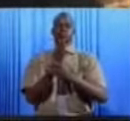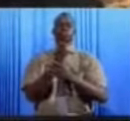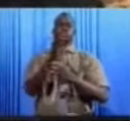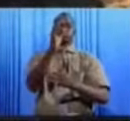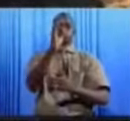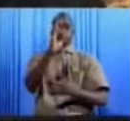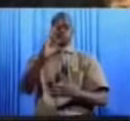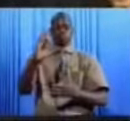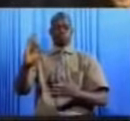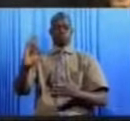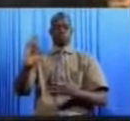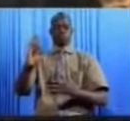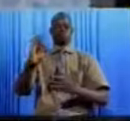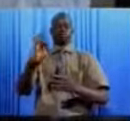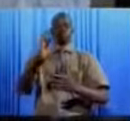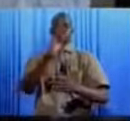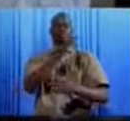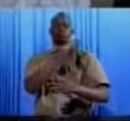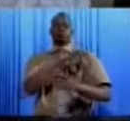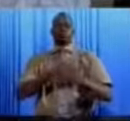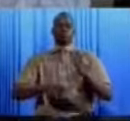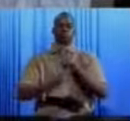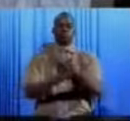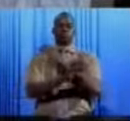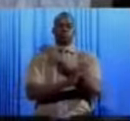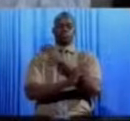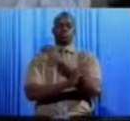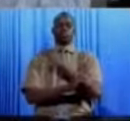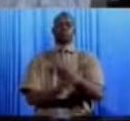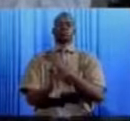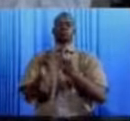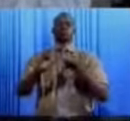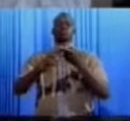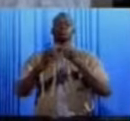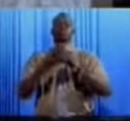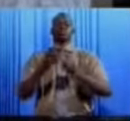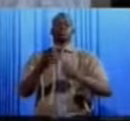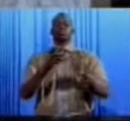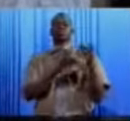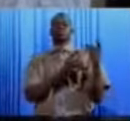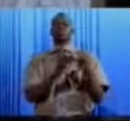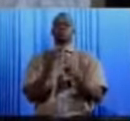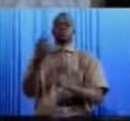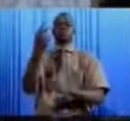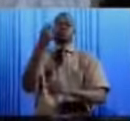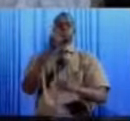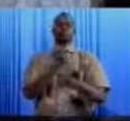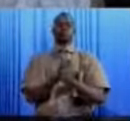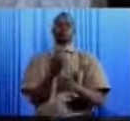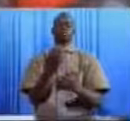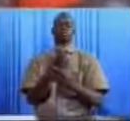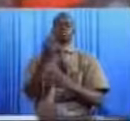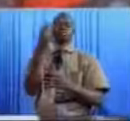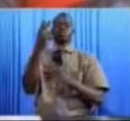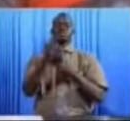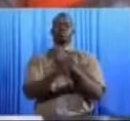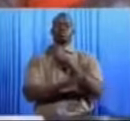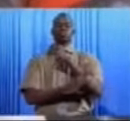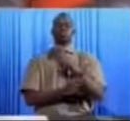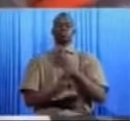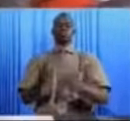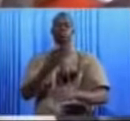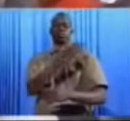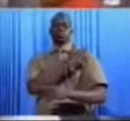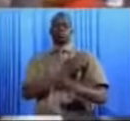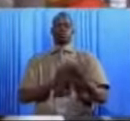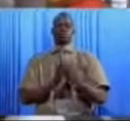province d'oubritenga et la région limousin sur liens d'amitié qui dure depuis trois ans entre les deux régions a été concrétisée